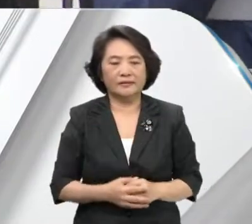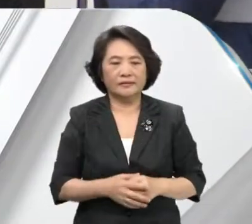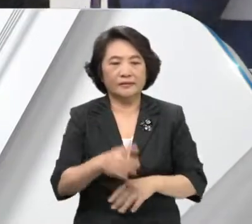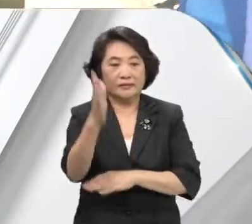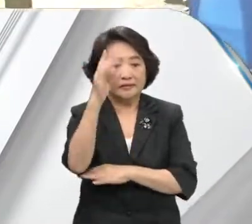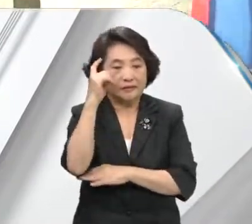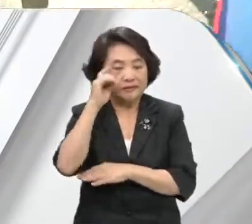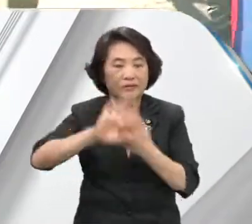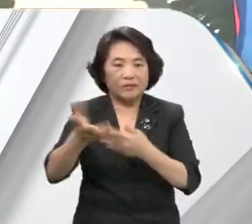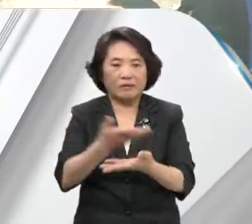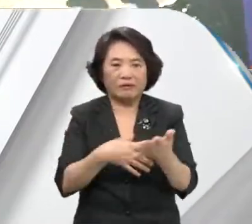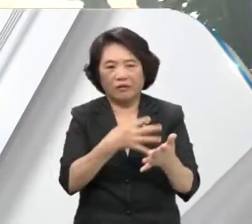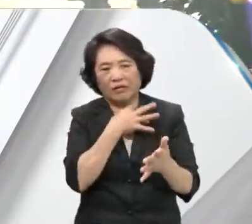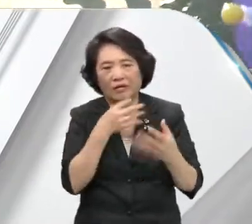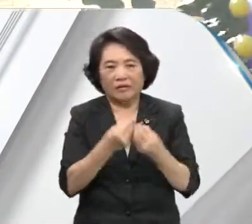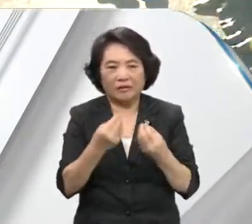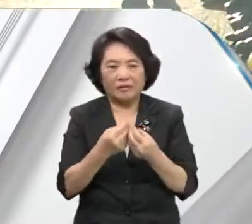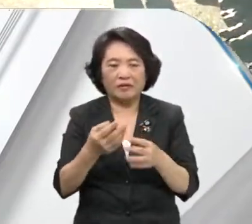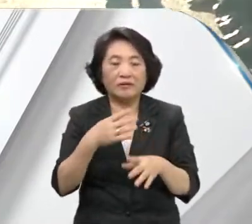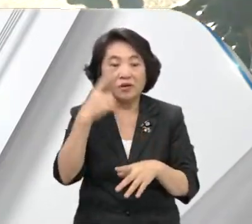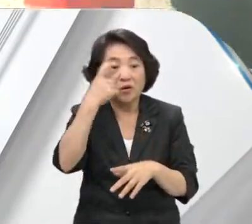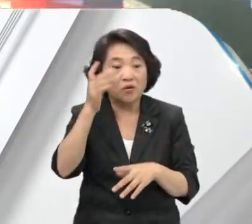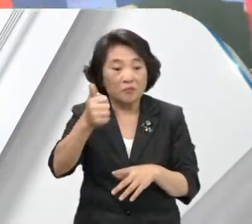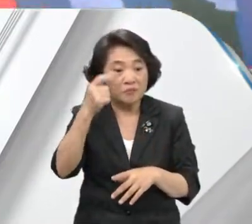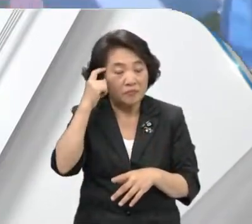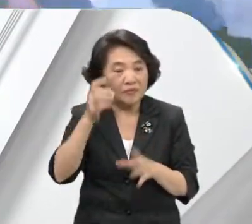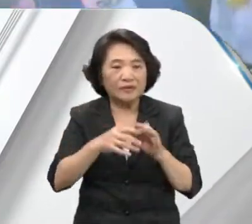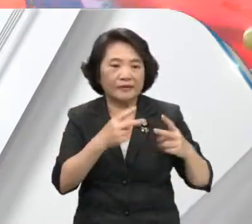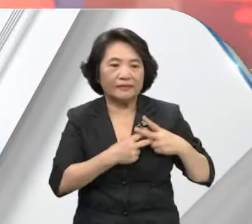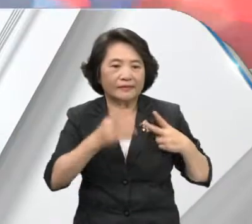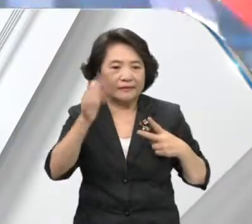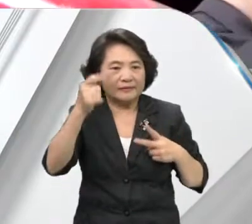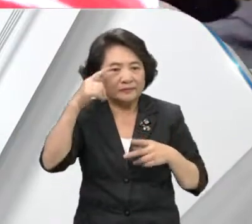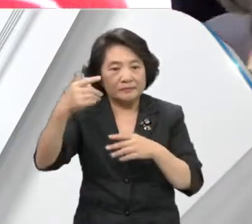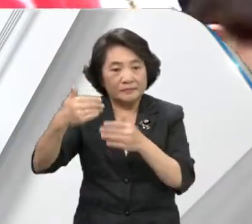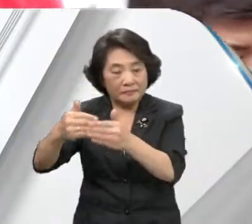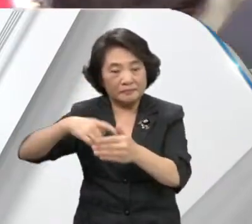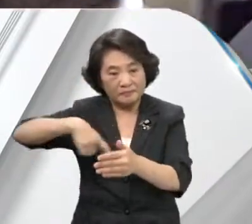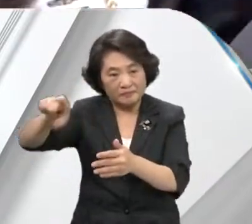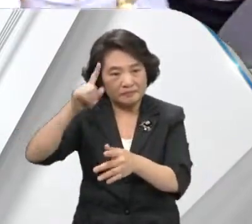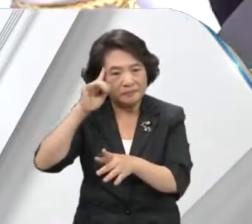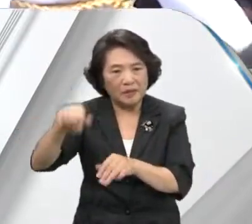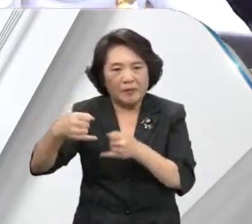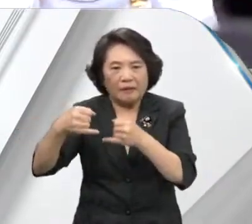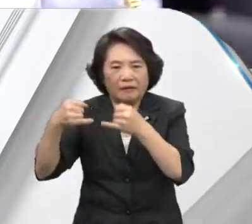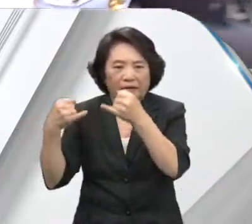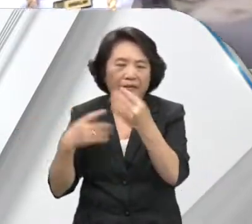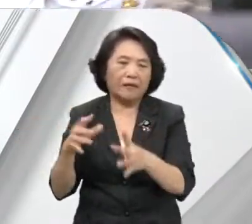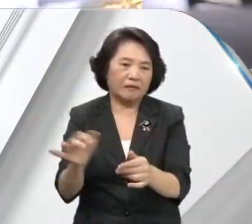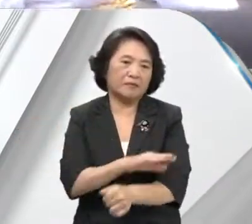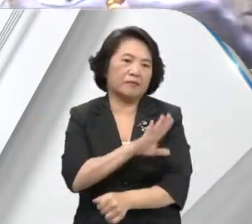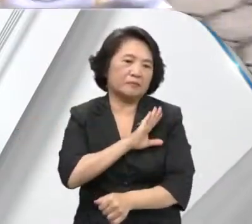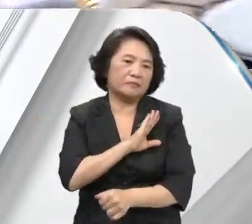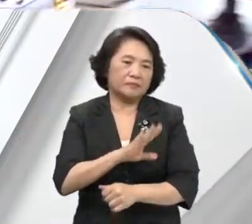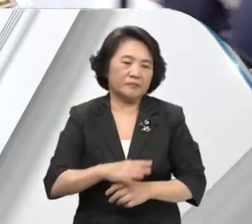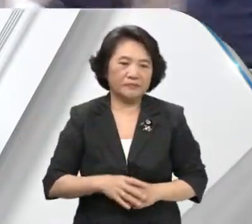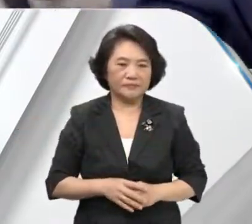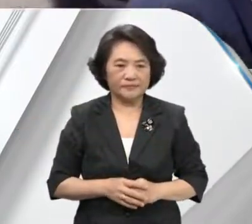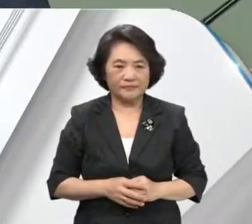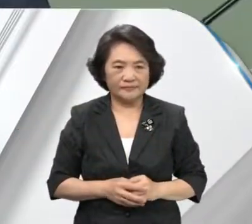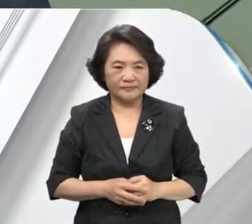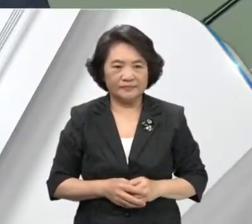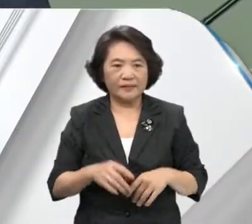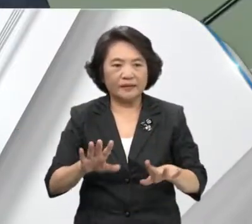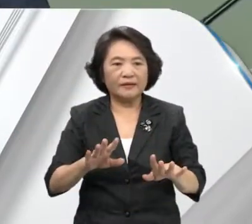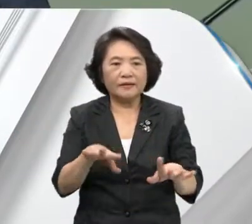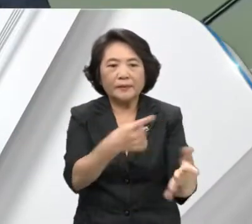府外交建筑问题，前外交部长欧凤莲就讲，蔡政府的两岸政策就按照团购危机的主要原因。 所有的